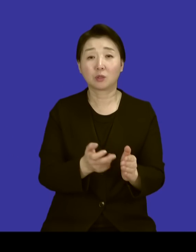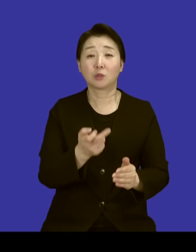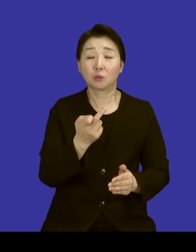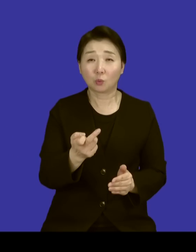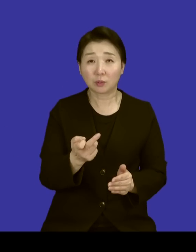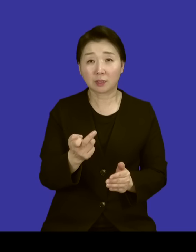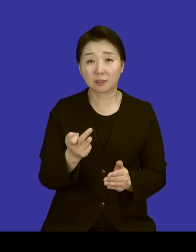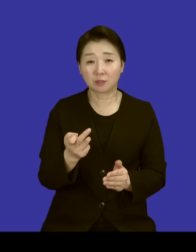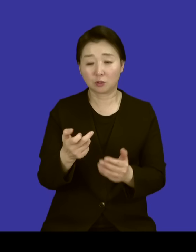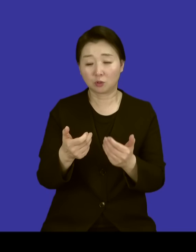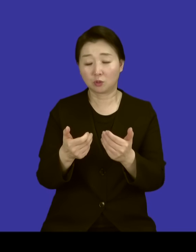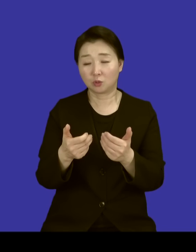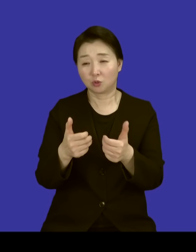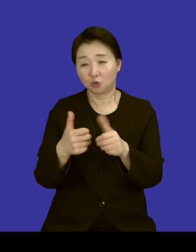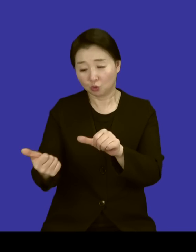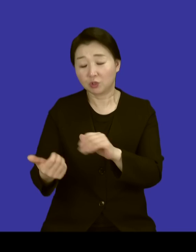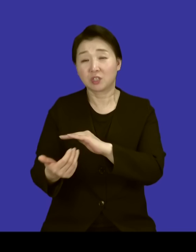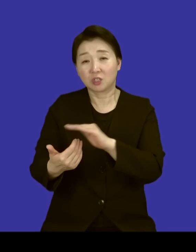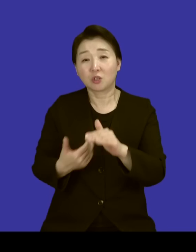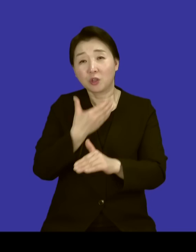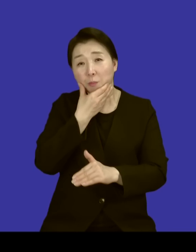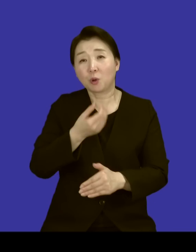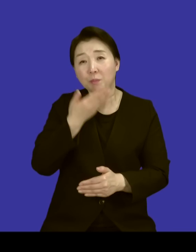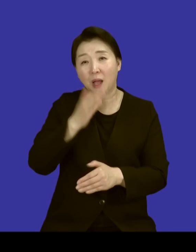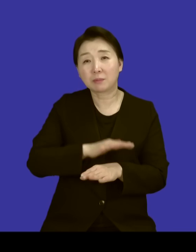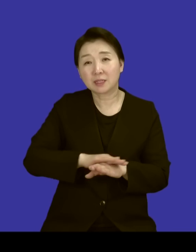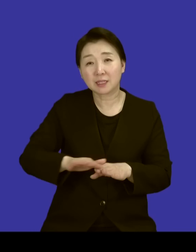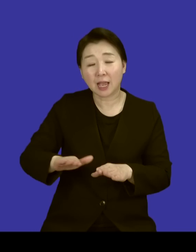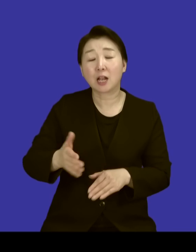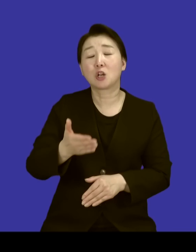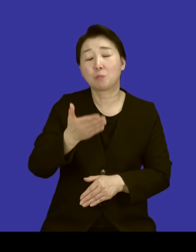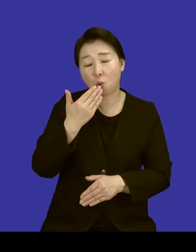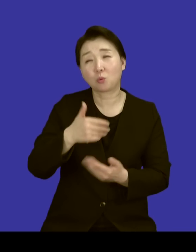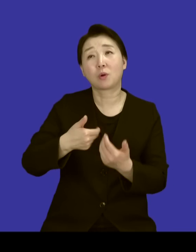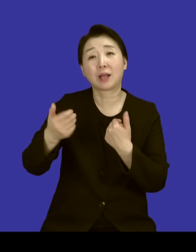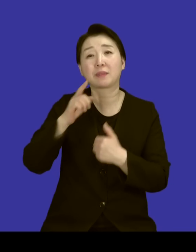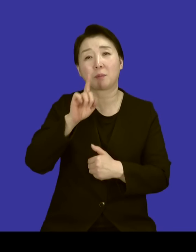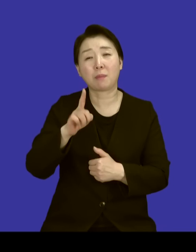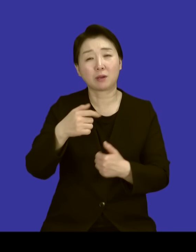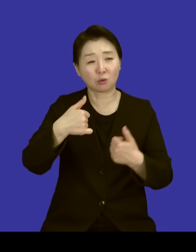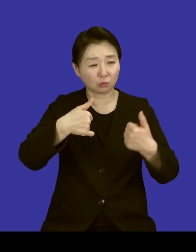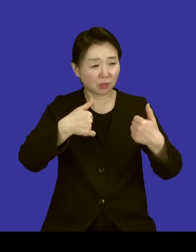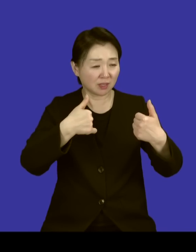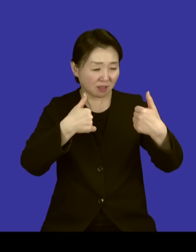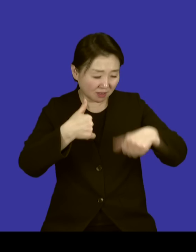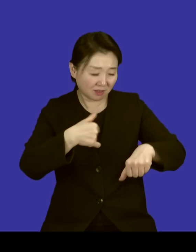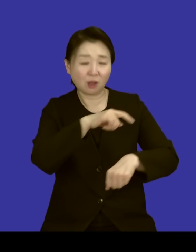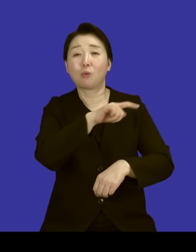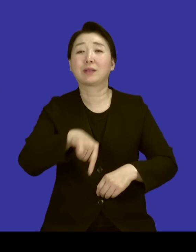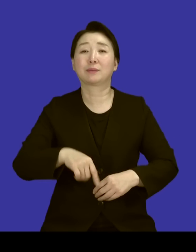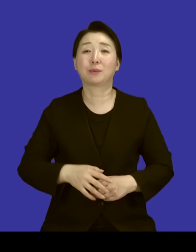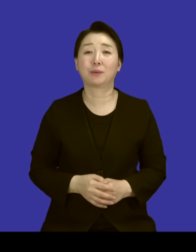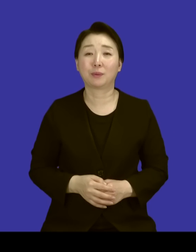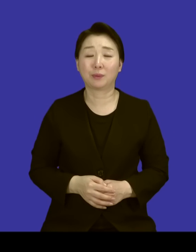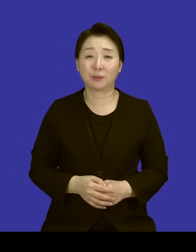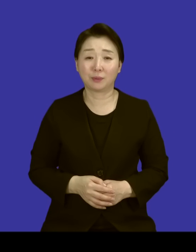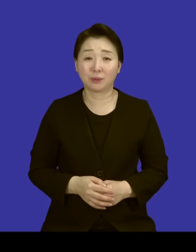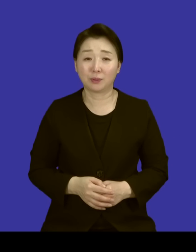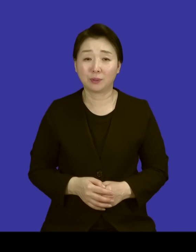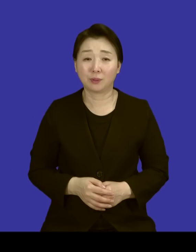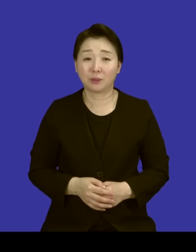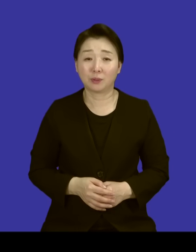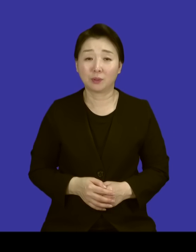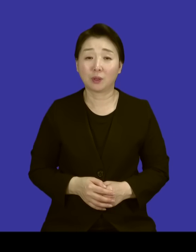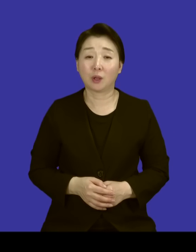달 동안 행복하게 밥을 잘 먹고 갔다고 인사를 하러 오셨더라고요. 그리고 동생에게 주려고